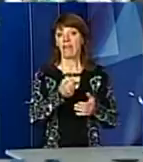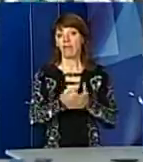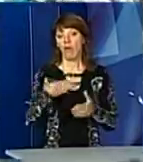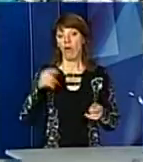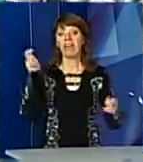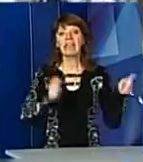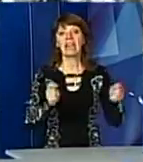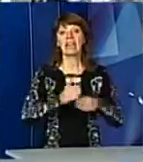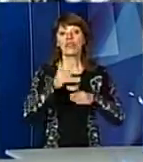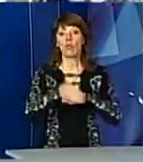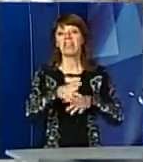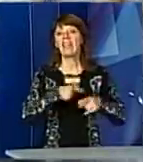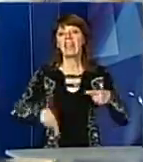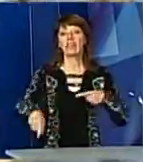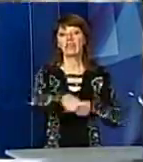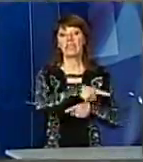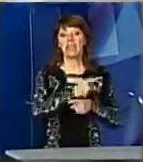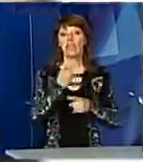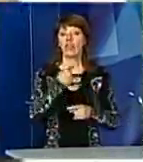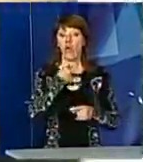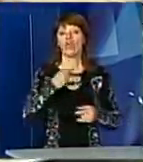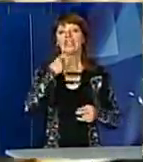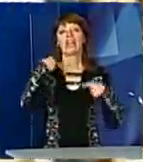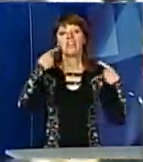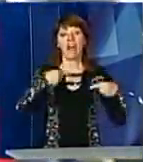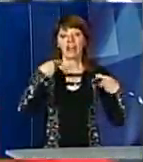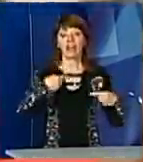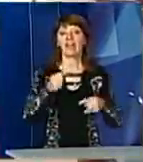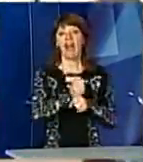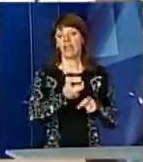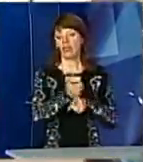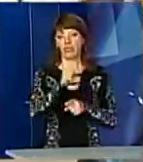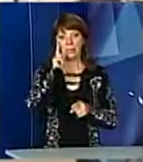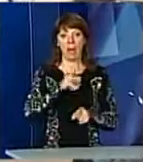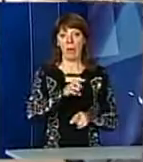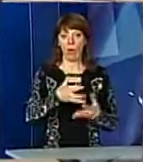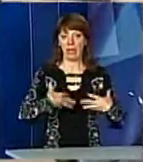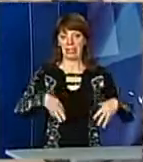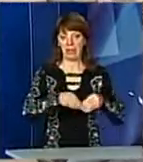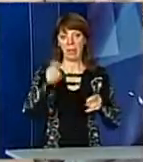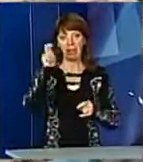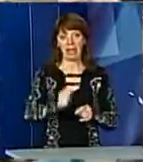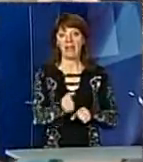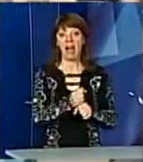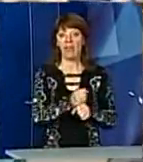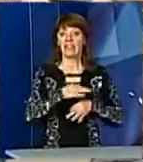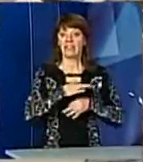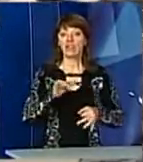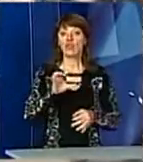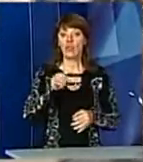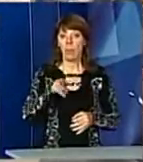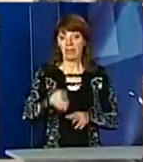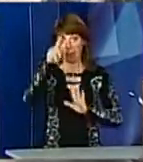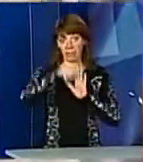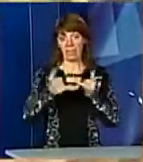Львова з'їхались гості звідусіль. В один голос твердять, кава тут дуже смачна. Микола з сім'єю на кавове свято приїхав із Сум.